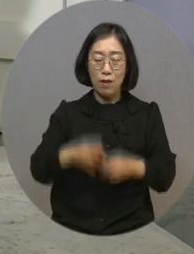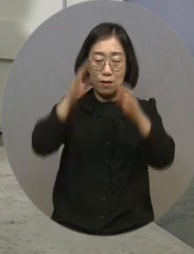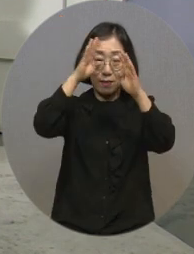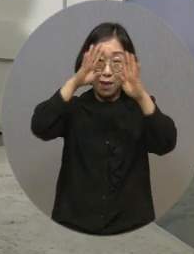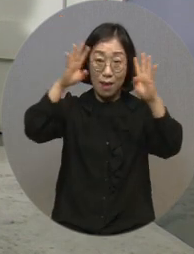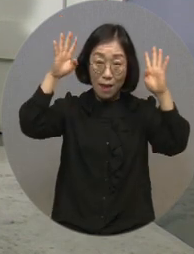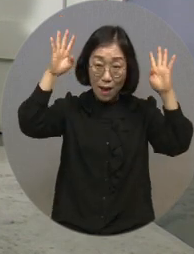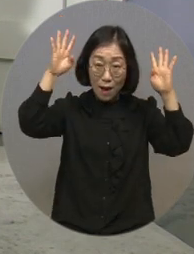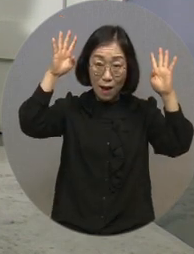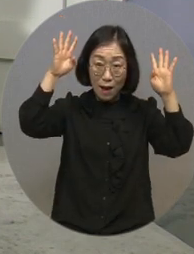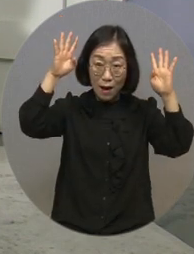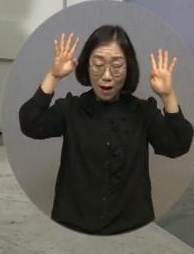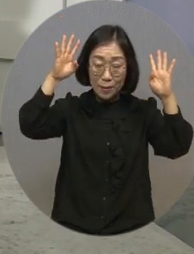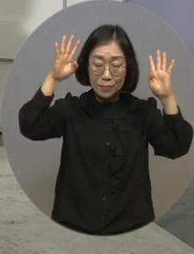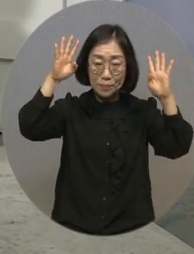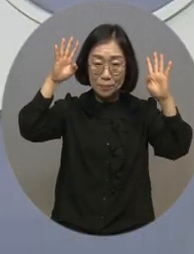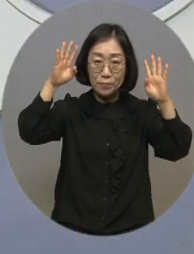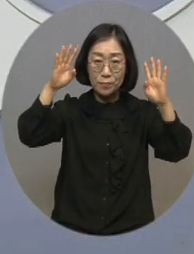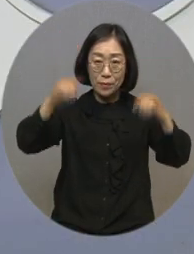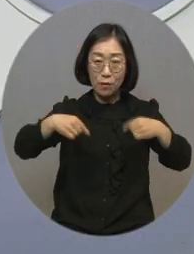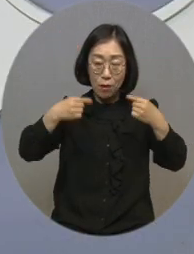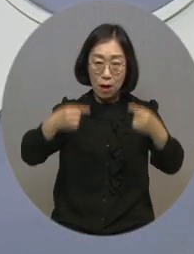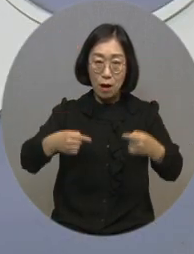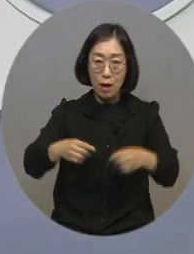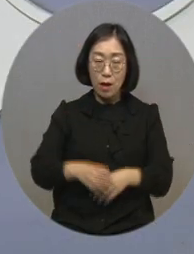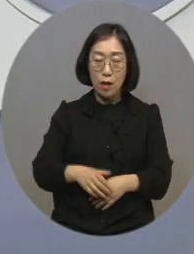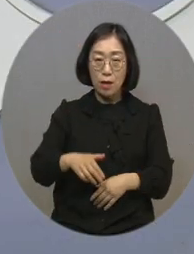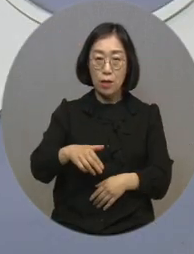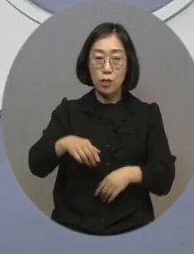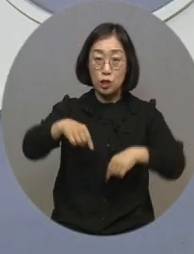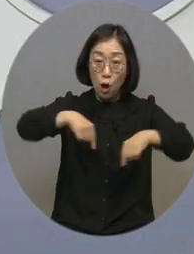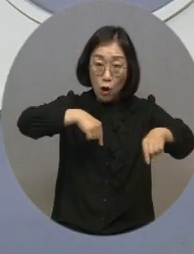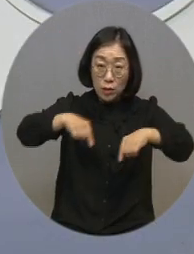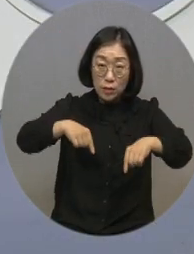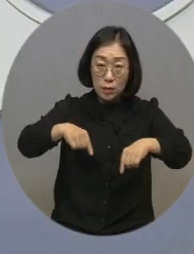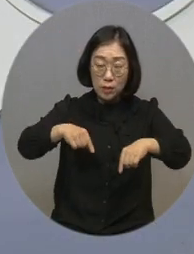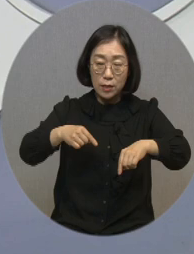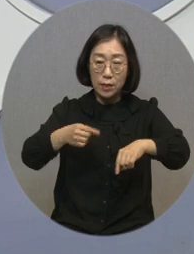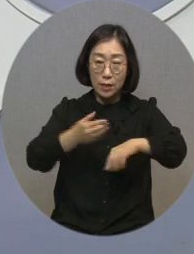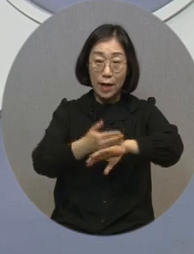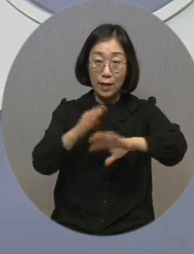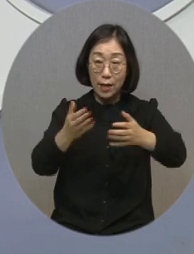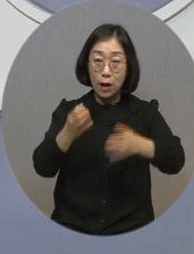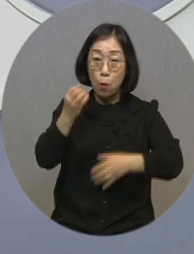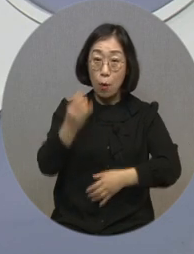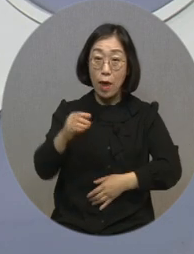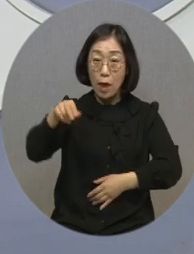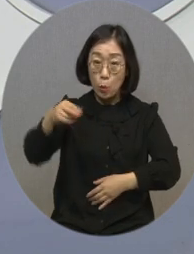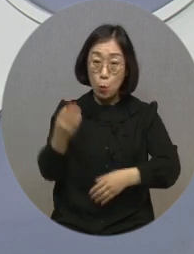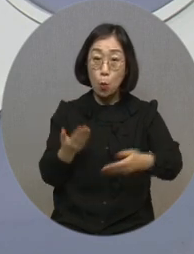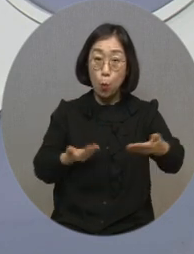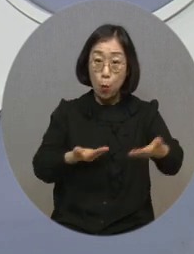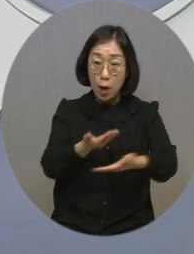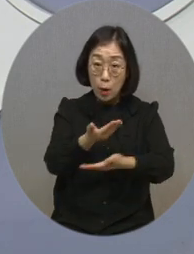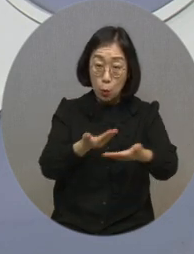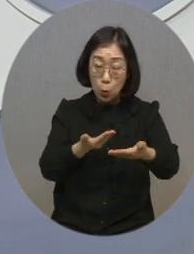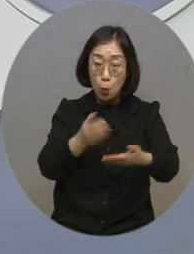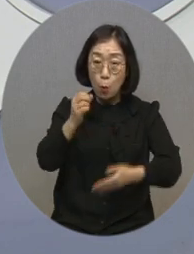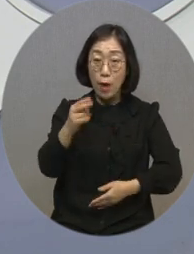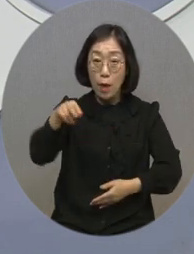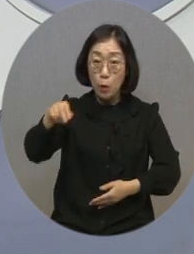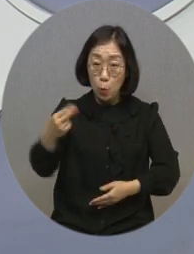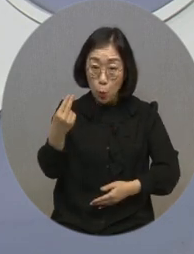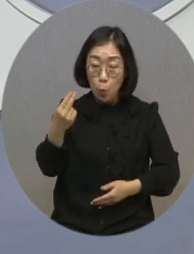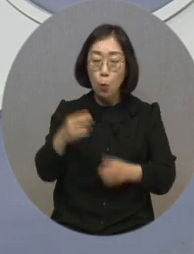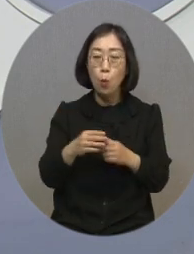이제 외교관이 고등학교 때 되고 싶어서 정치 외교학과를 전공했는데 저희 이제 정치 외교학과에서 이제 헌법이라는